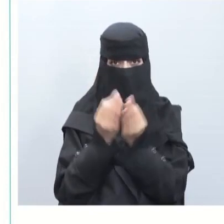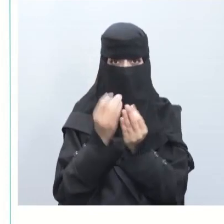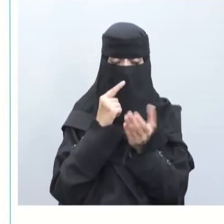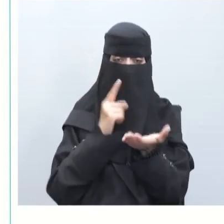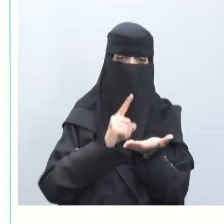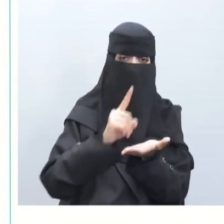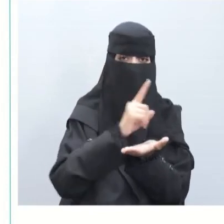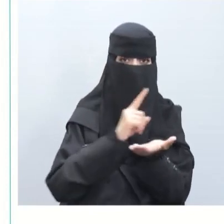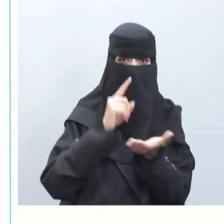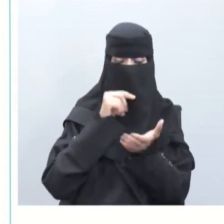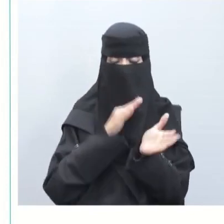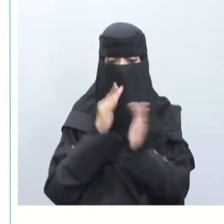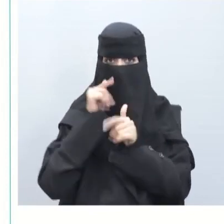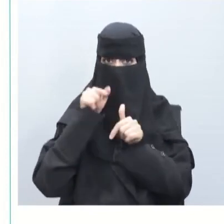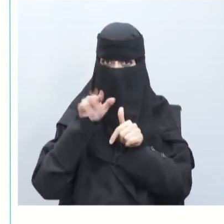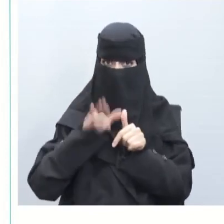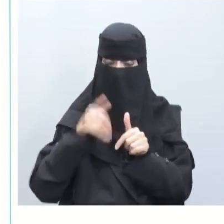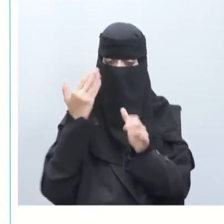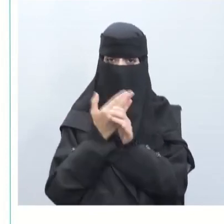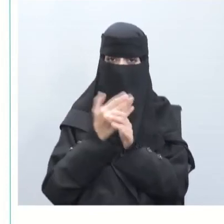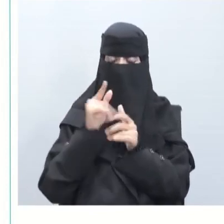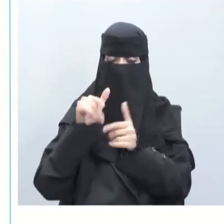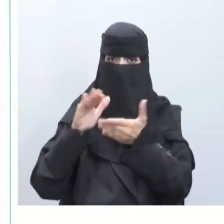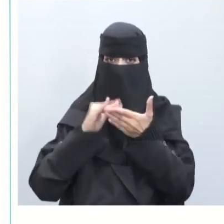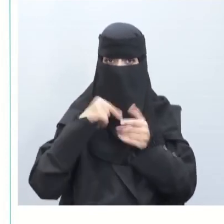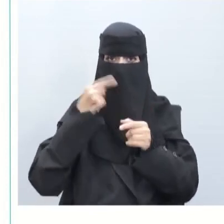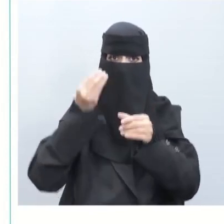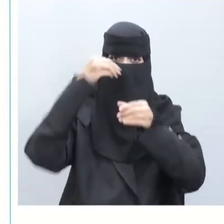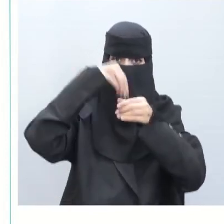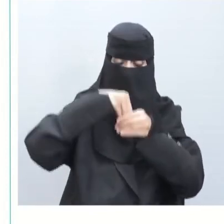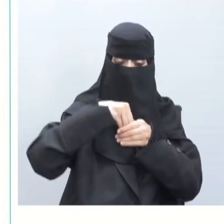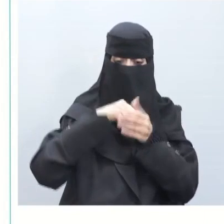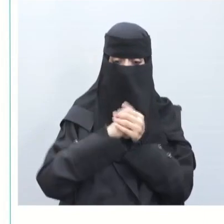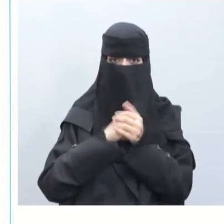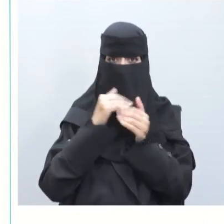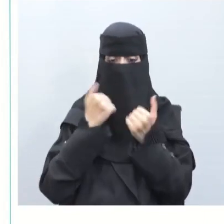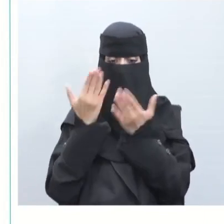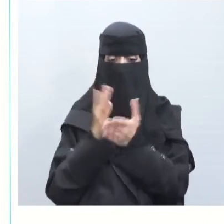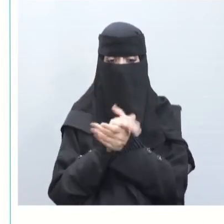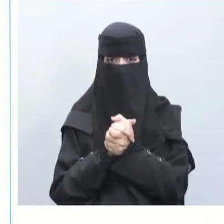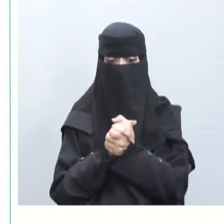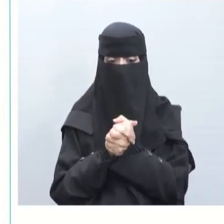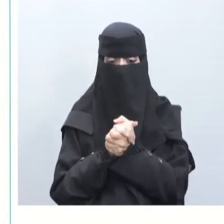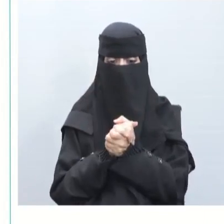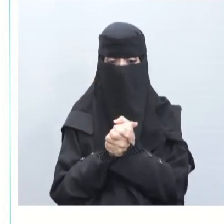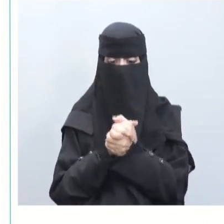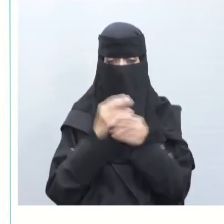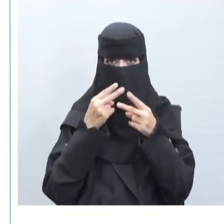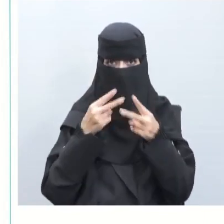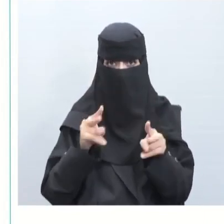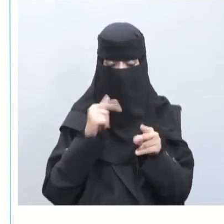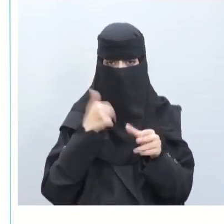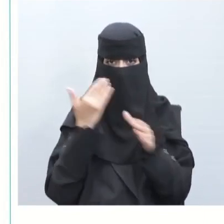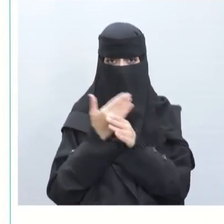البيئه من حيث المجتمع وذكرنا ان هذه العوامل هي عوامل داخليه وخارجيه بدانا في العوامل